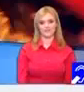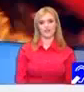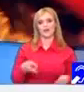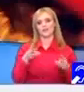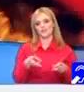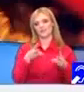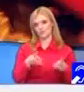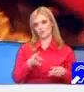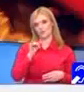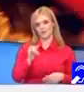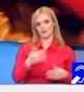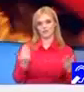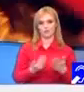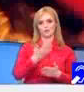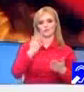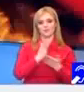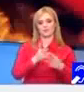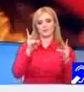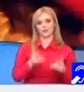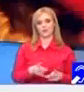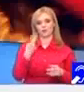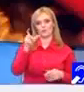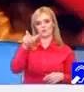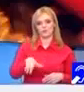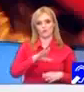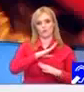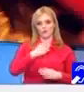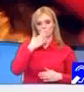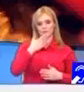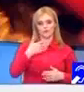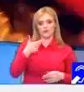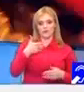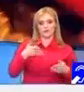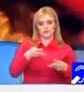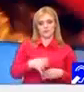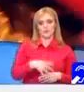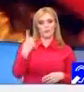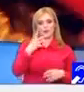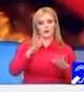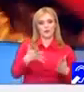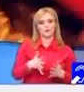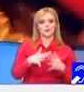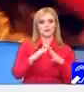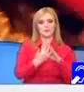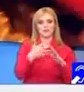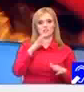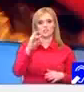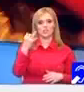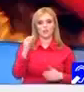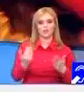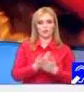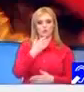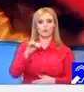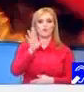Sobele defecte fac din nou victime. Două persoane au murit după ce s-au intoxicat cu monoxid de carbon. Primul caz a avut loc în localitatea Sângerei